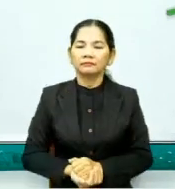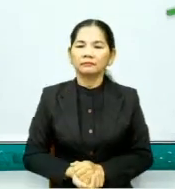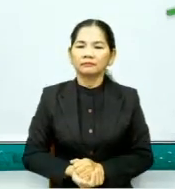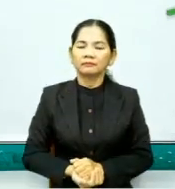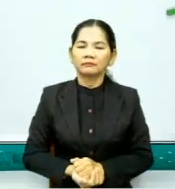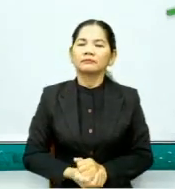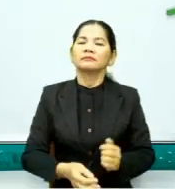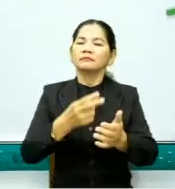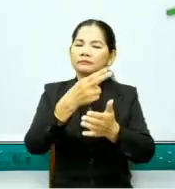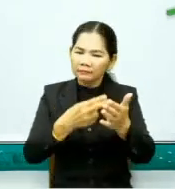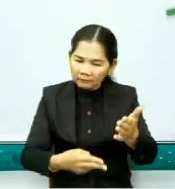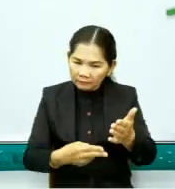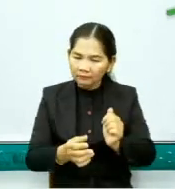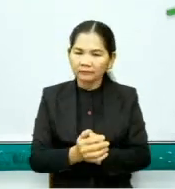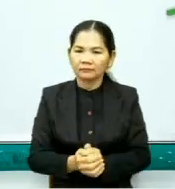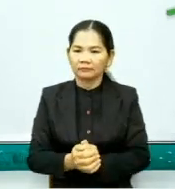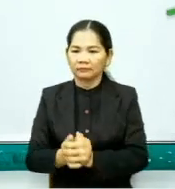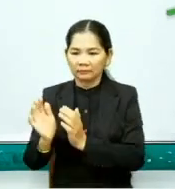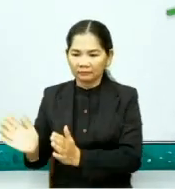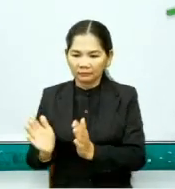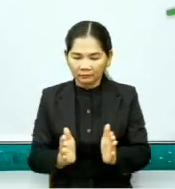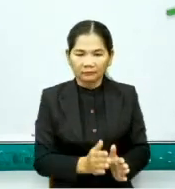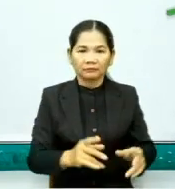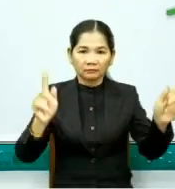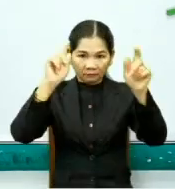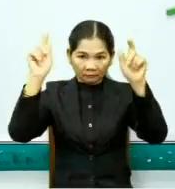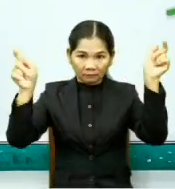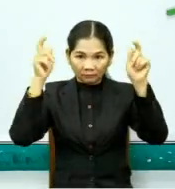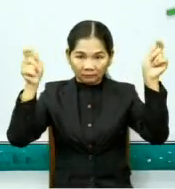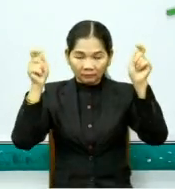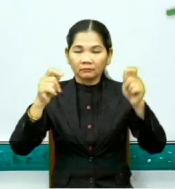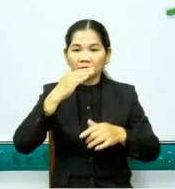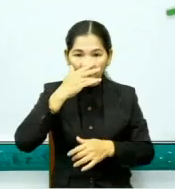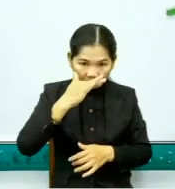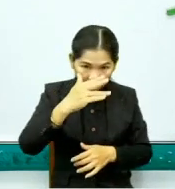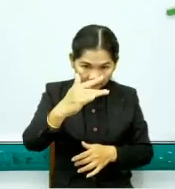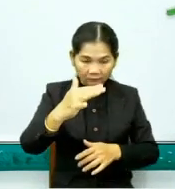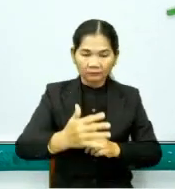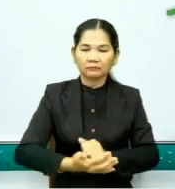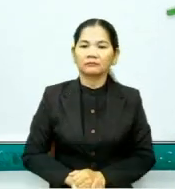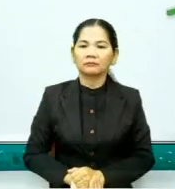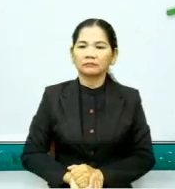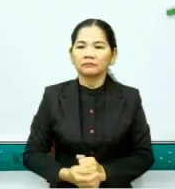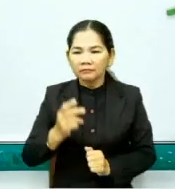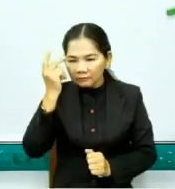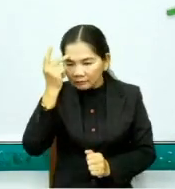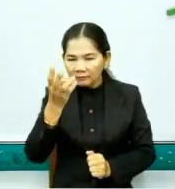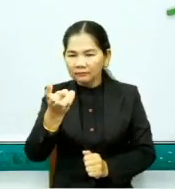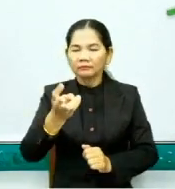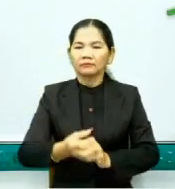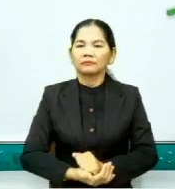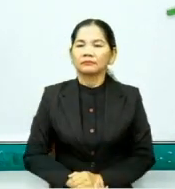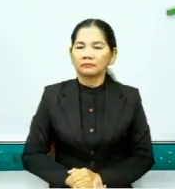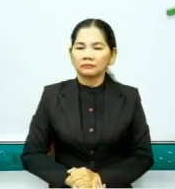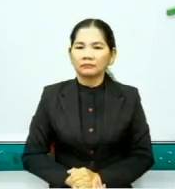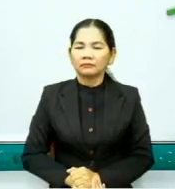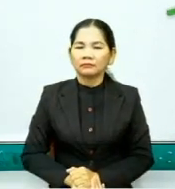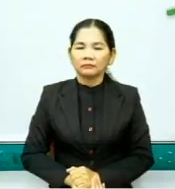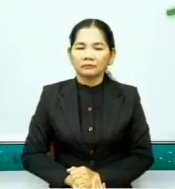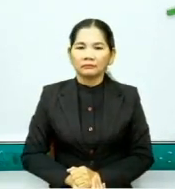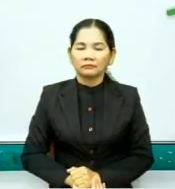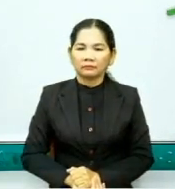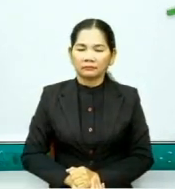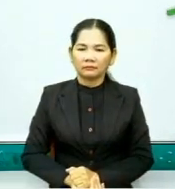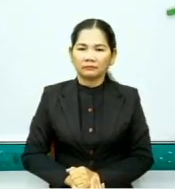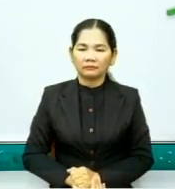đồng tiết nà con. Hát với ban chì kê riêp chòm, bón sạ một. Chà, lỡ con kết tạng ạc nế mới con. Hát với ban chì